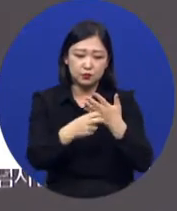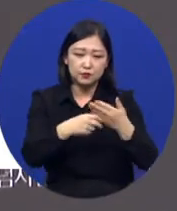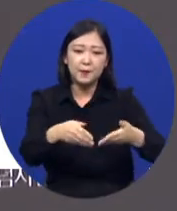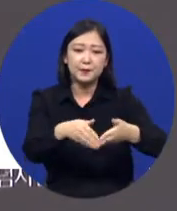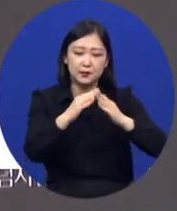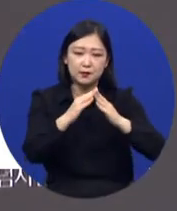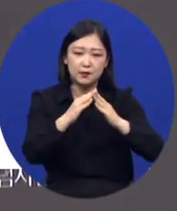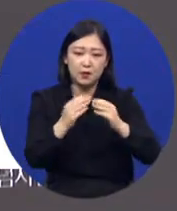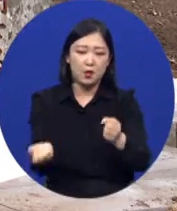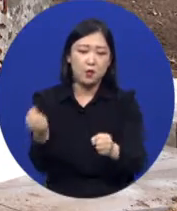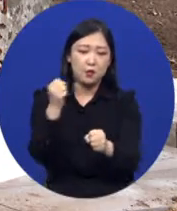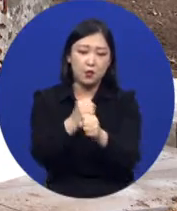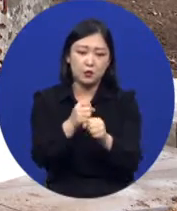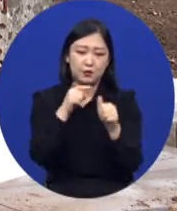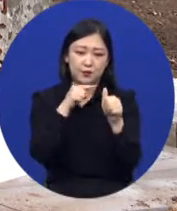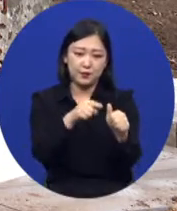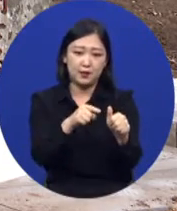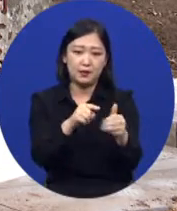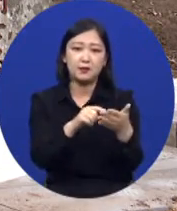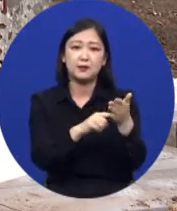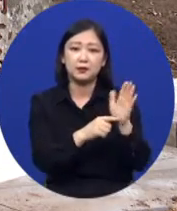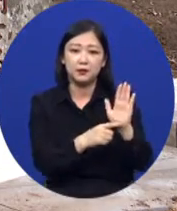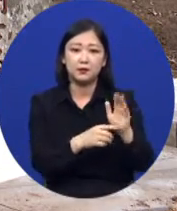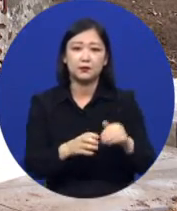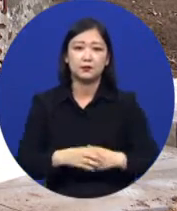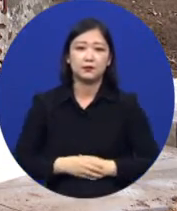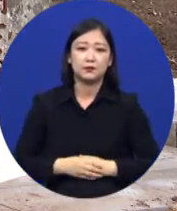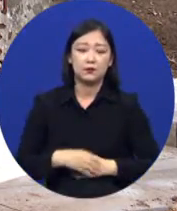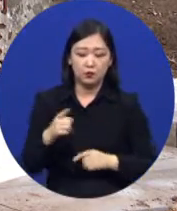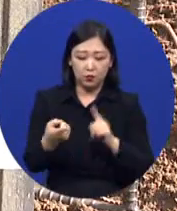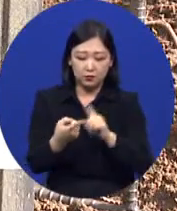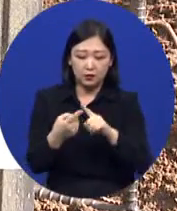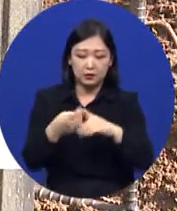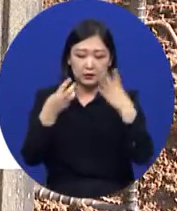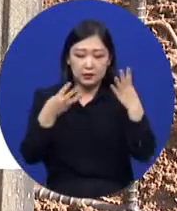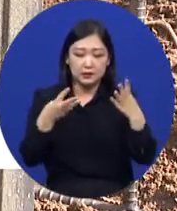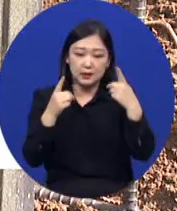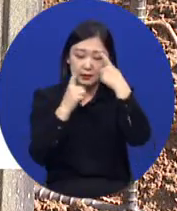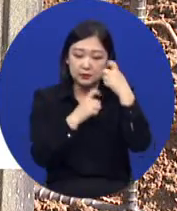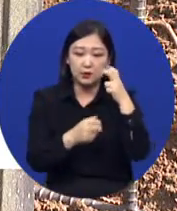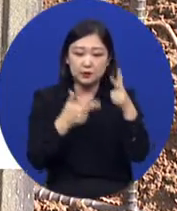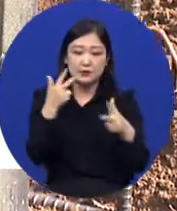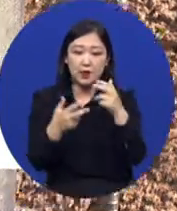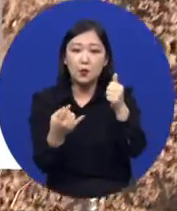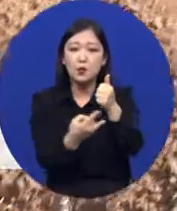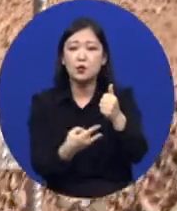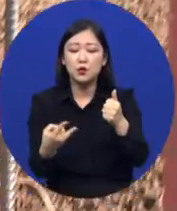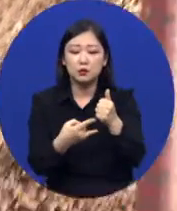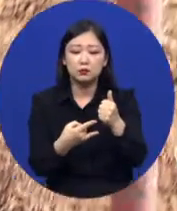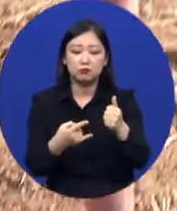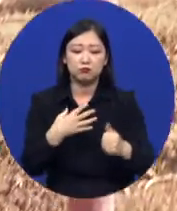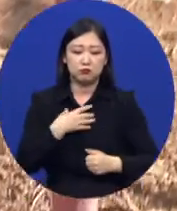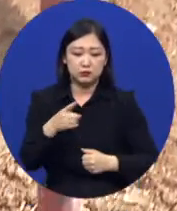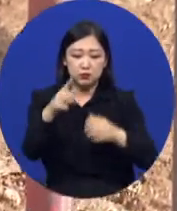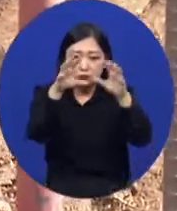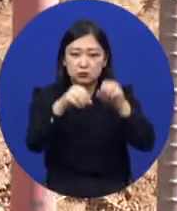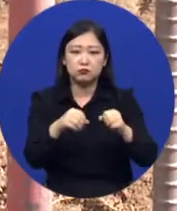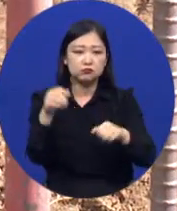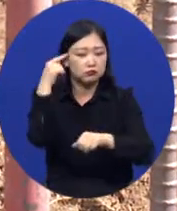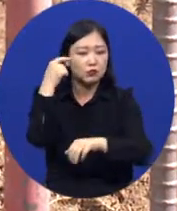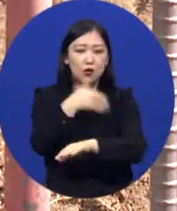원상복구 명령을 내리겠다 고 밝혔습니다 예 대사 3 기념사업이 한 팬은 자진 철거 계획은 없다 며